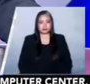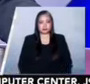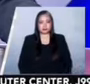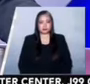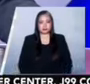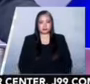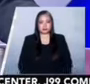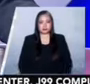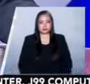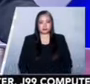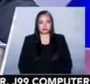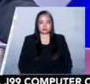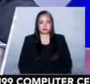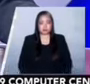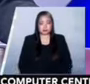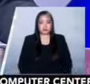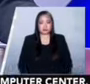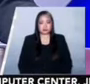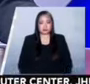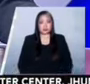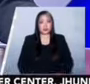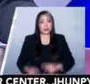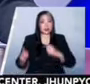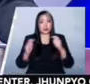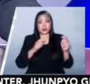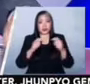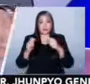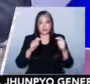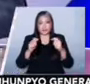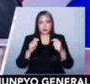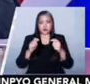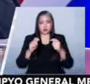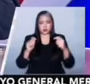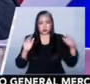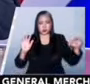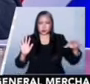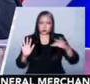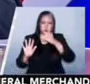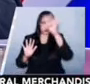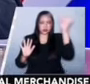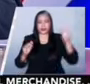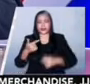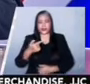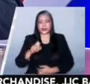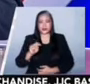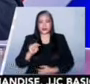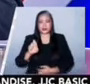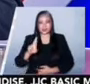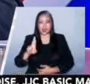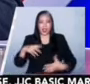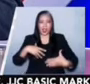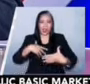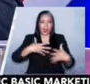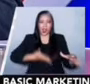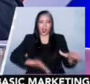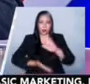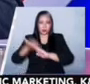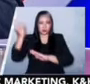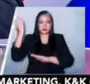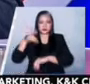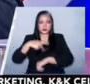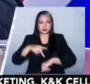Lumabas na ng Philippine Area of Responsibility kaninang madaling araw ang bagyong Jenner. Sa halos dalawang araw na paghagupit niya kasabay ng